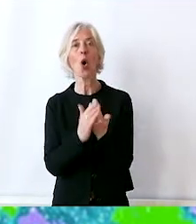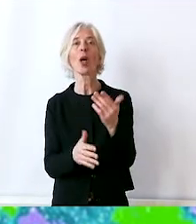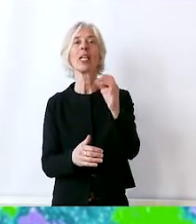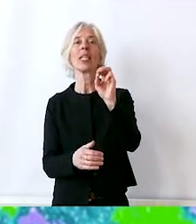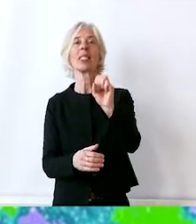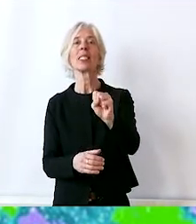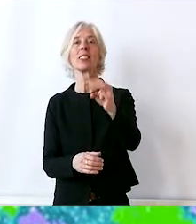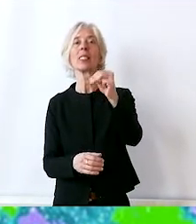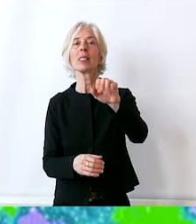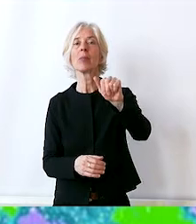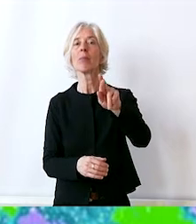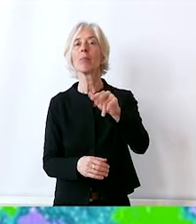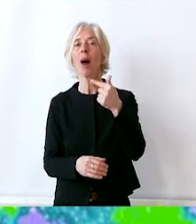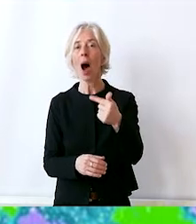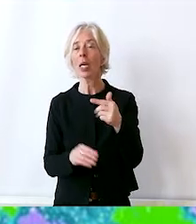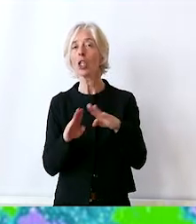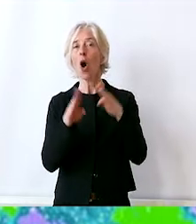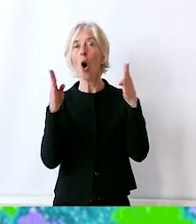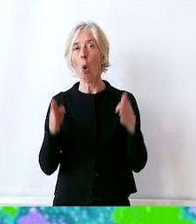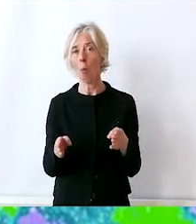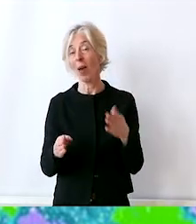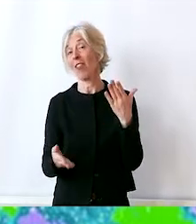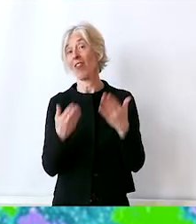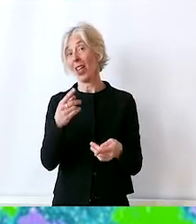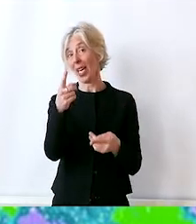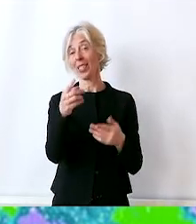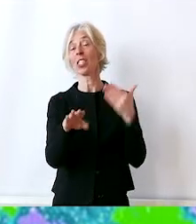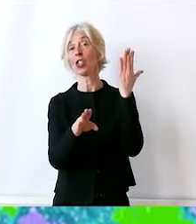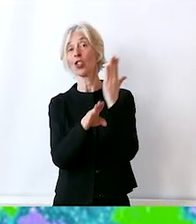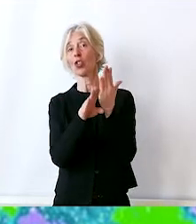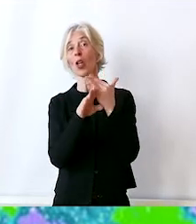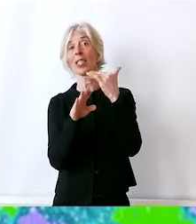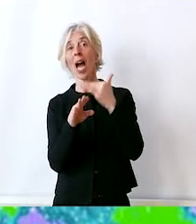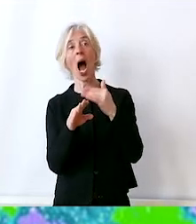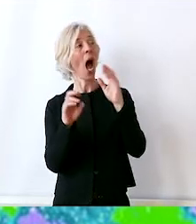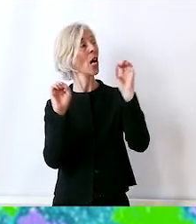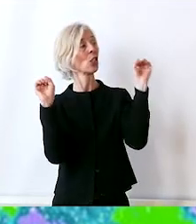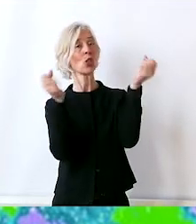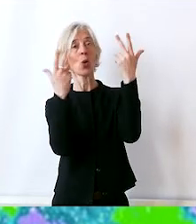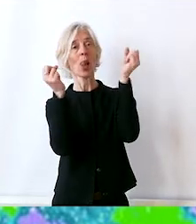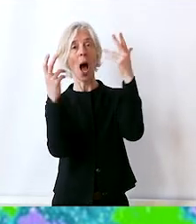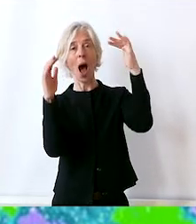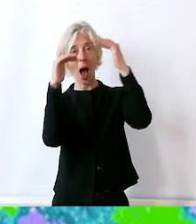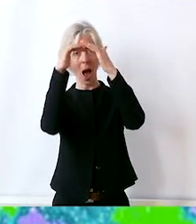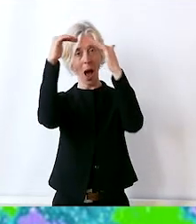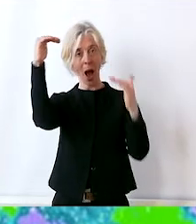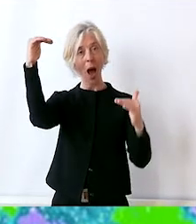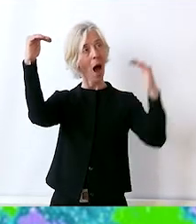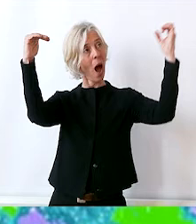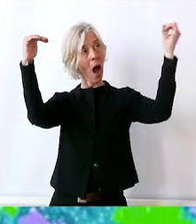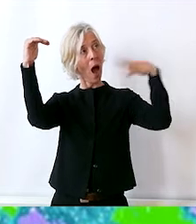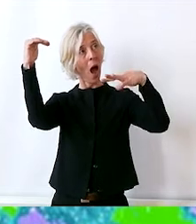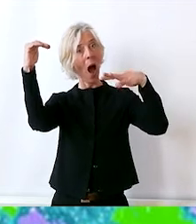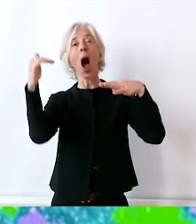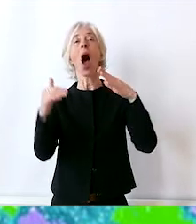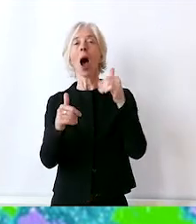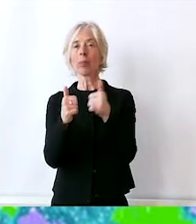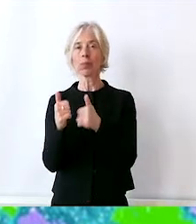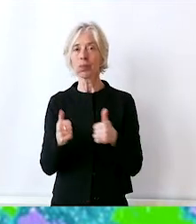eine Solarzelle auf dem Dach haben, dann sind Sie nicht nur jemand, der Strom konsumiert, sondern Sie können auch einspeisen in das Netz. Also da kommen immer mehr